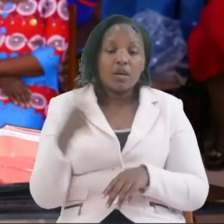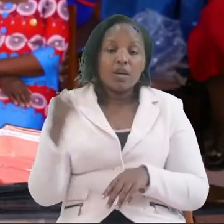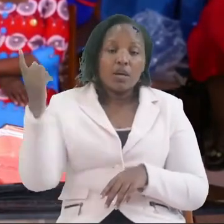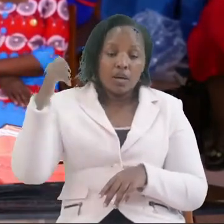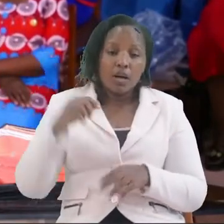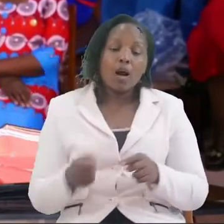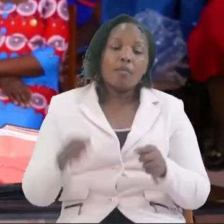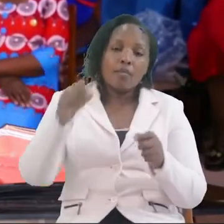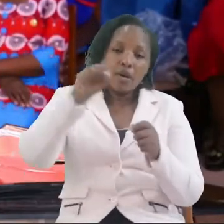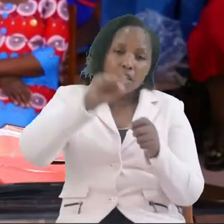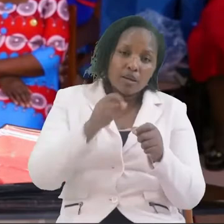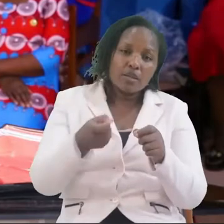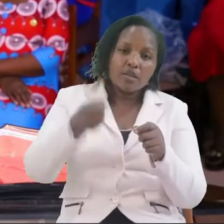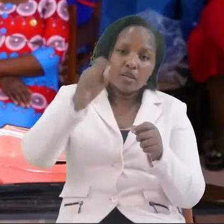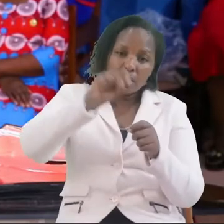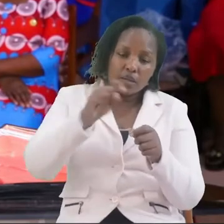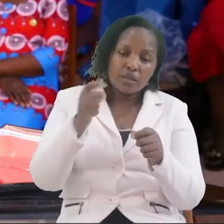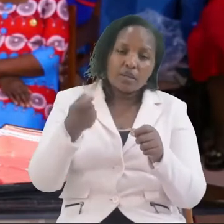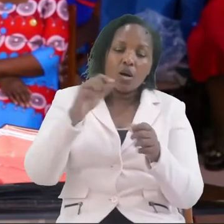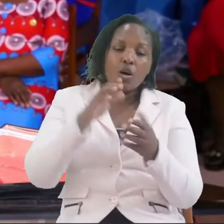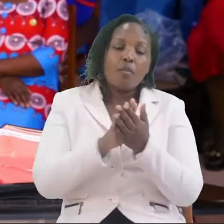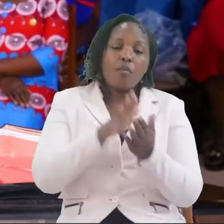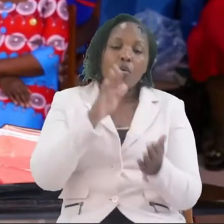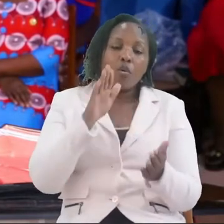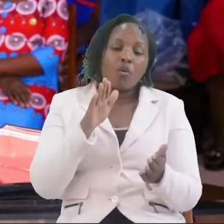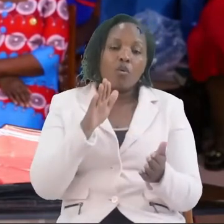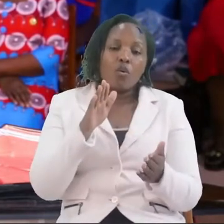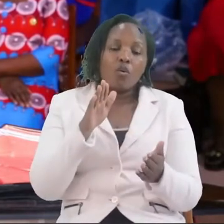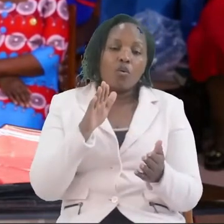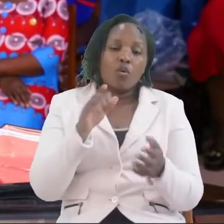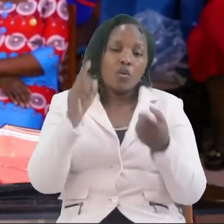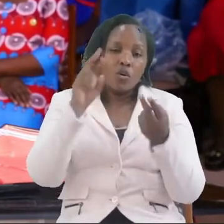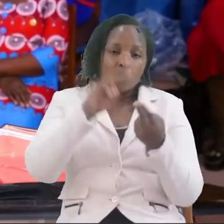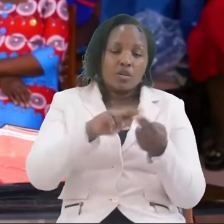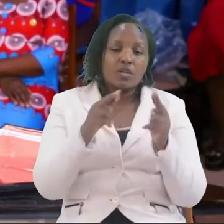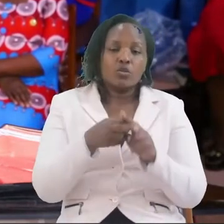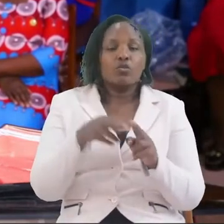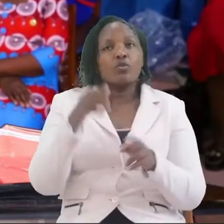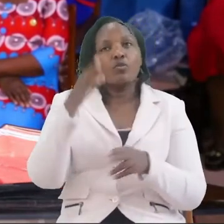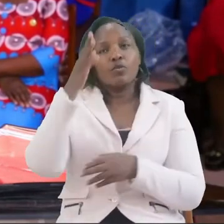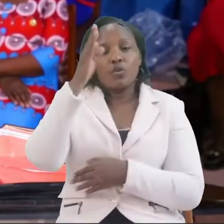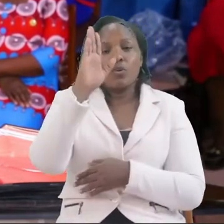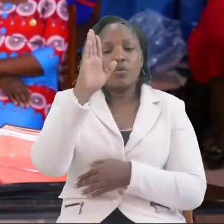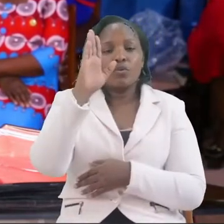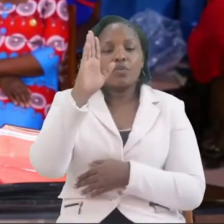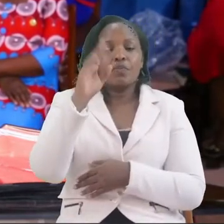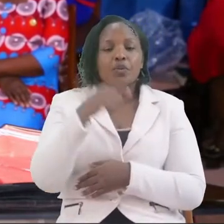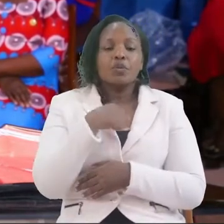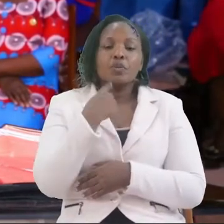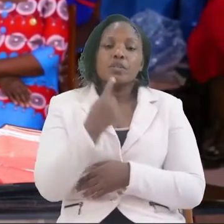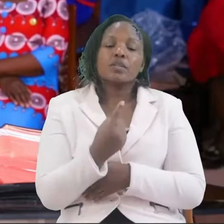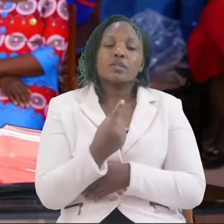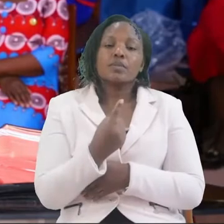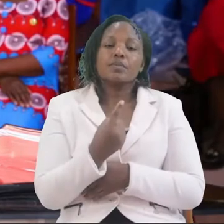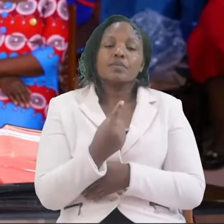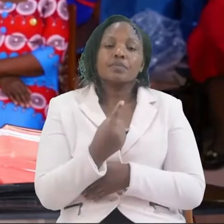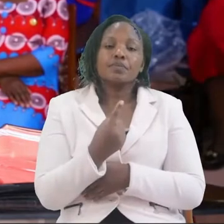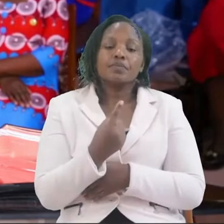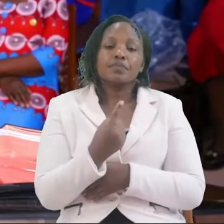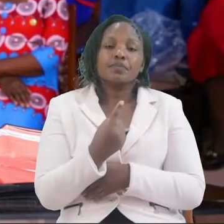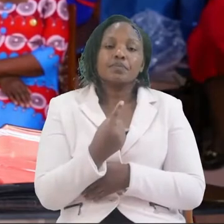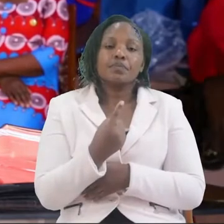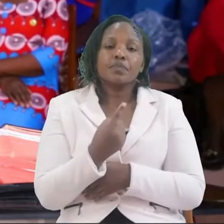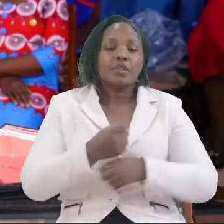ni kuongezewa, you know, zaidi ya uhusiano wetu na Mungu. Tunasema